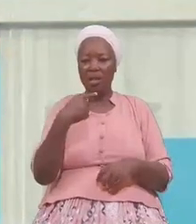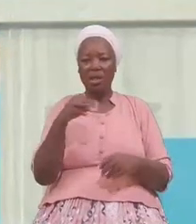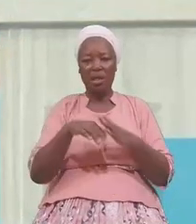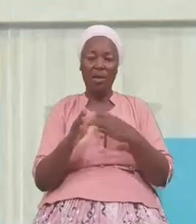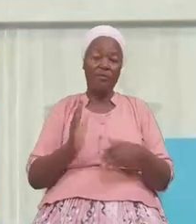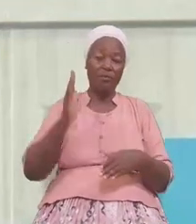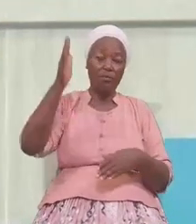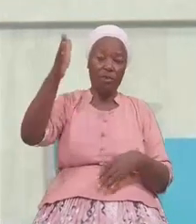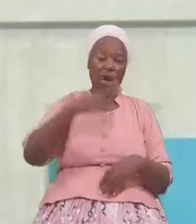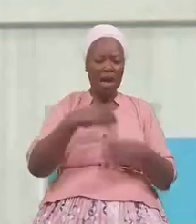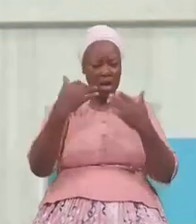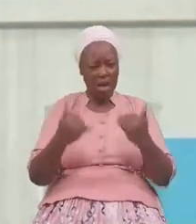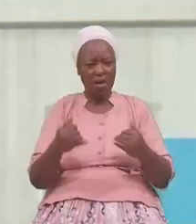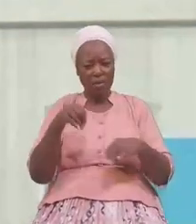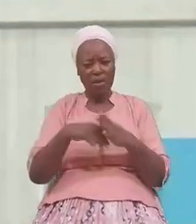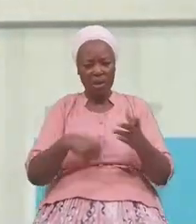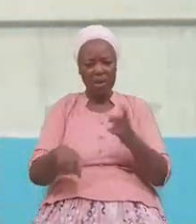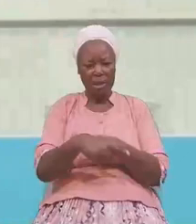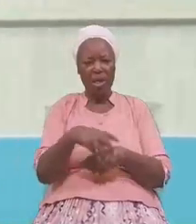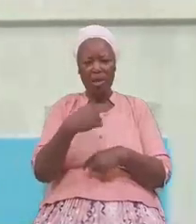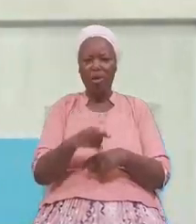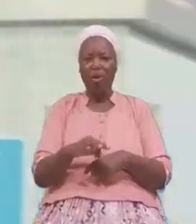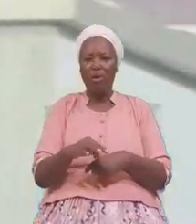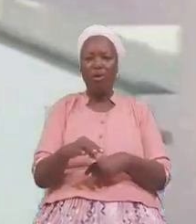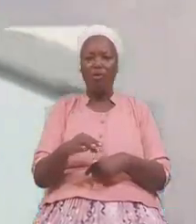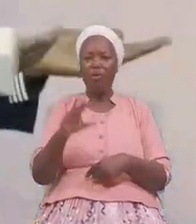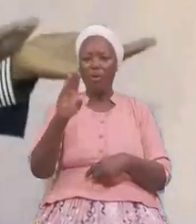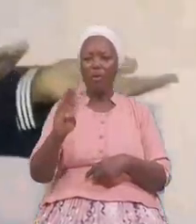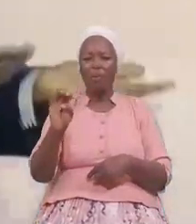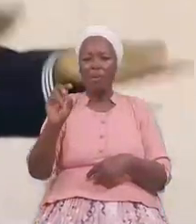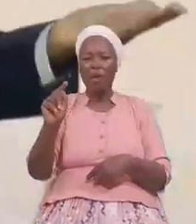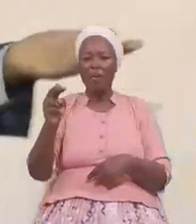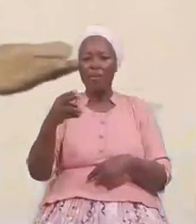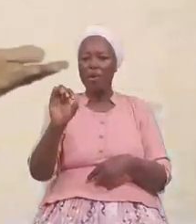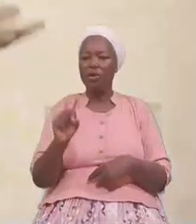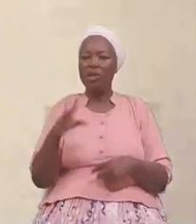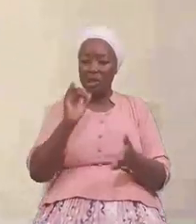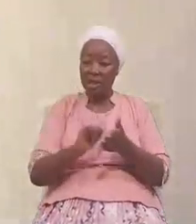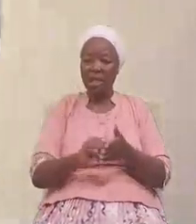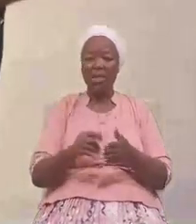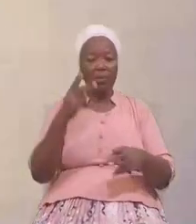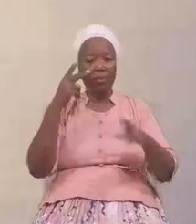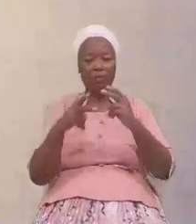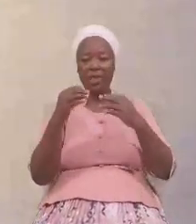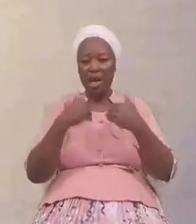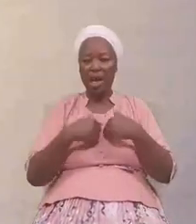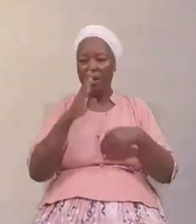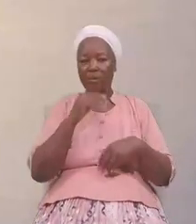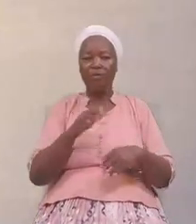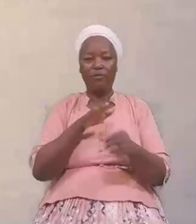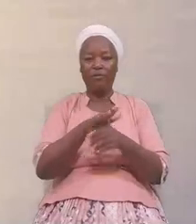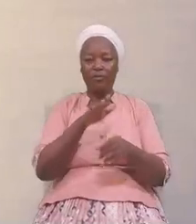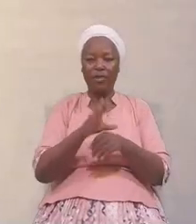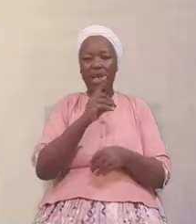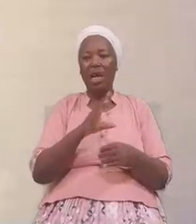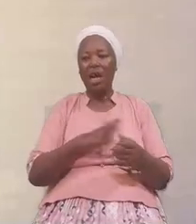Maintenant, dans la journée, Bartimée, cette prophétie a été accomplie. Il viendra